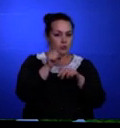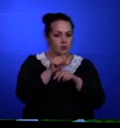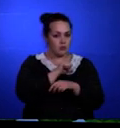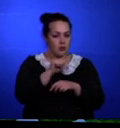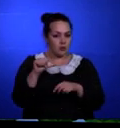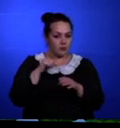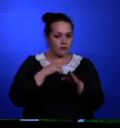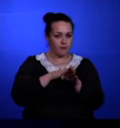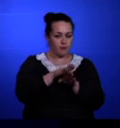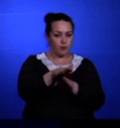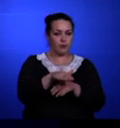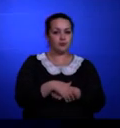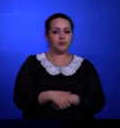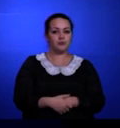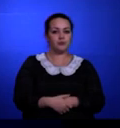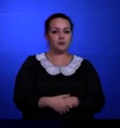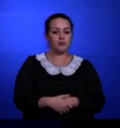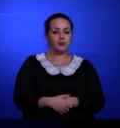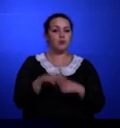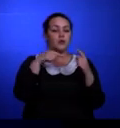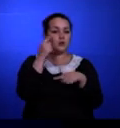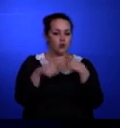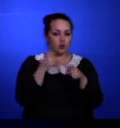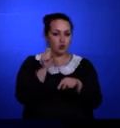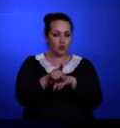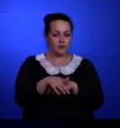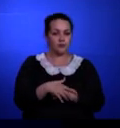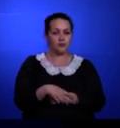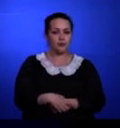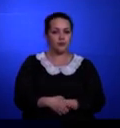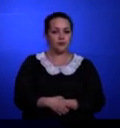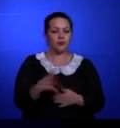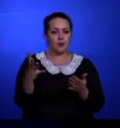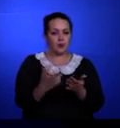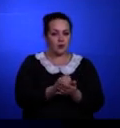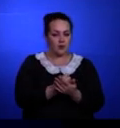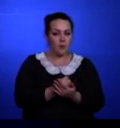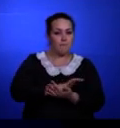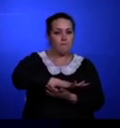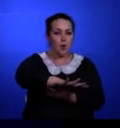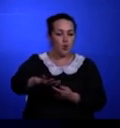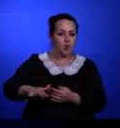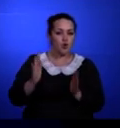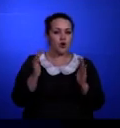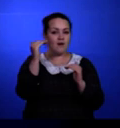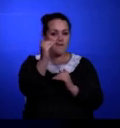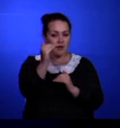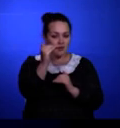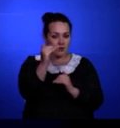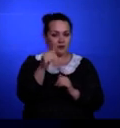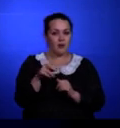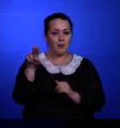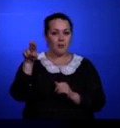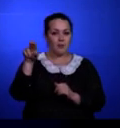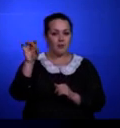а мы с вами разберём следующую найдите площадь квадрата периметр которого